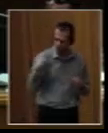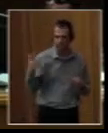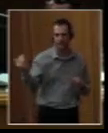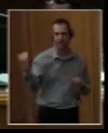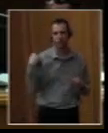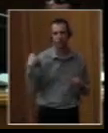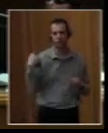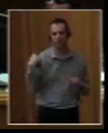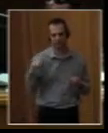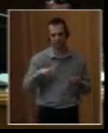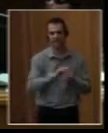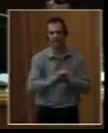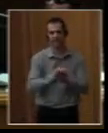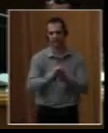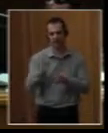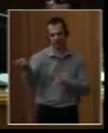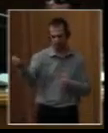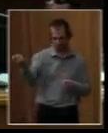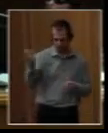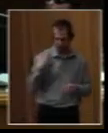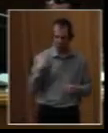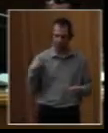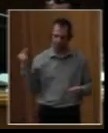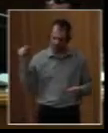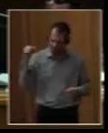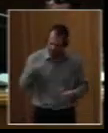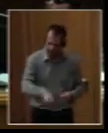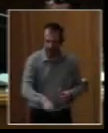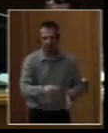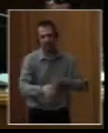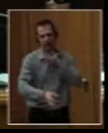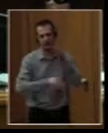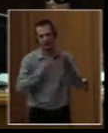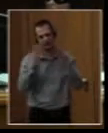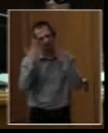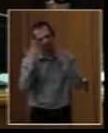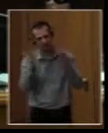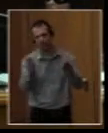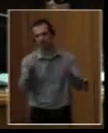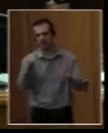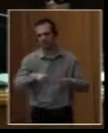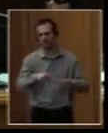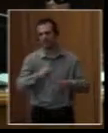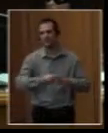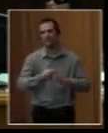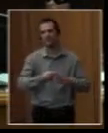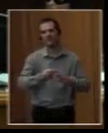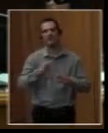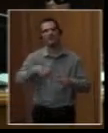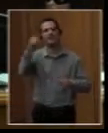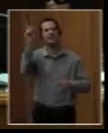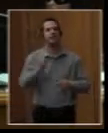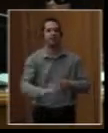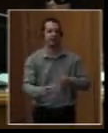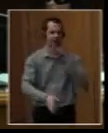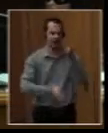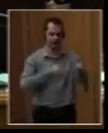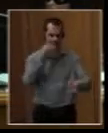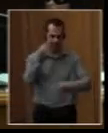στην Ομοσπονδία να απευθύνει χαιρετισμό σε αυτή την πολύ σημαντική ημερίδα.